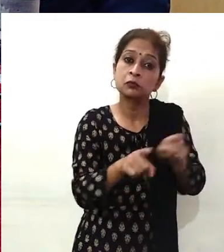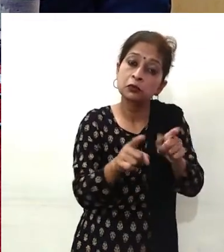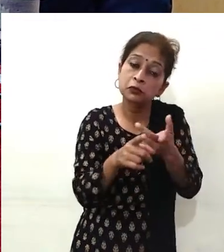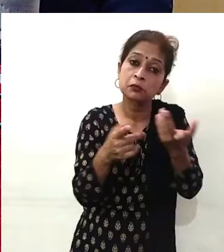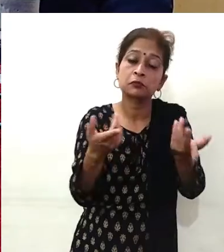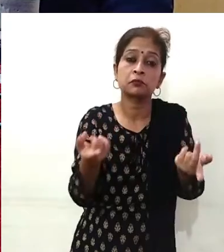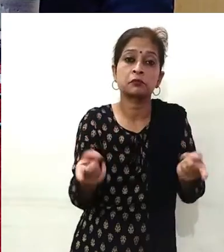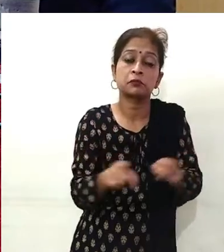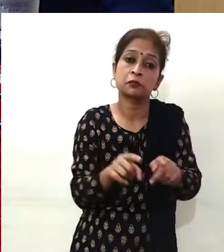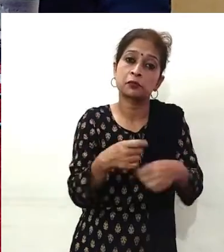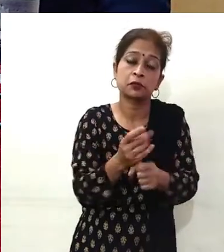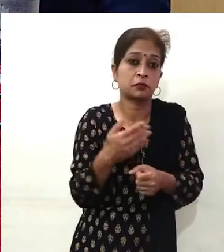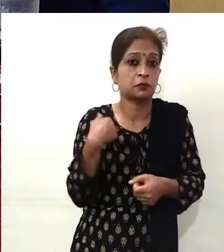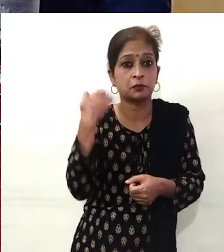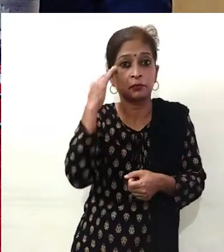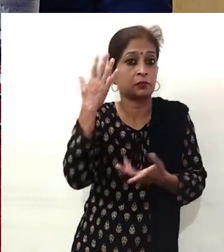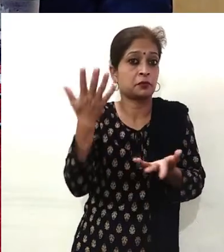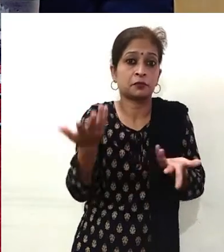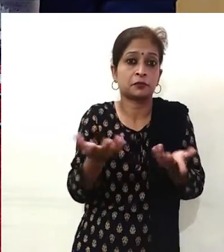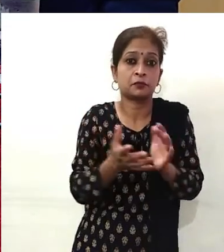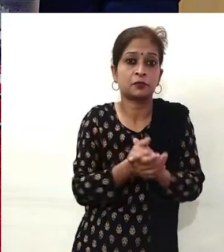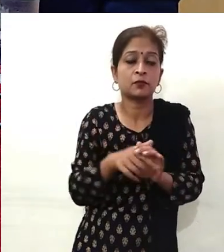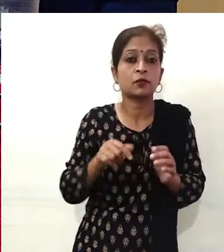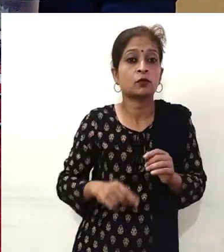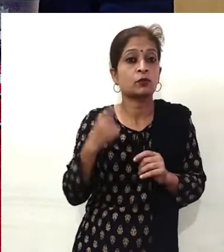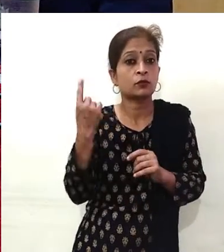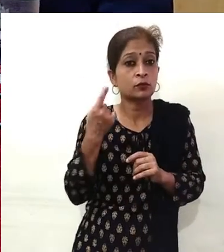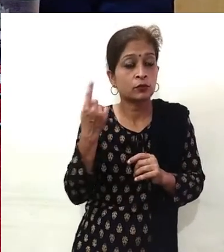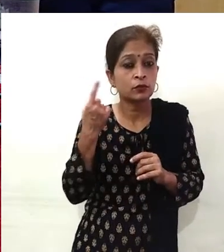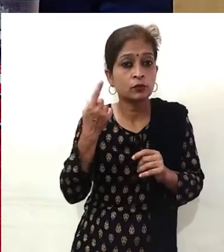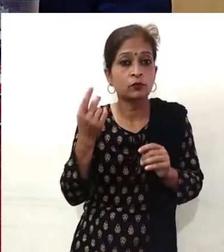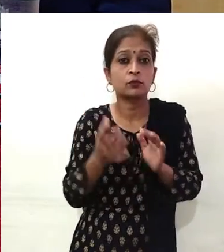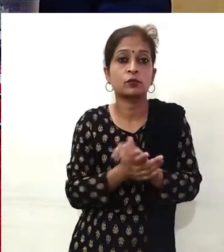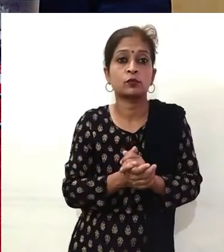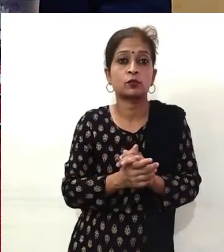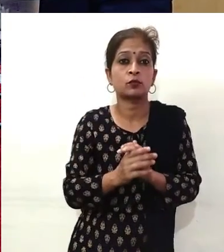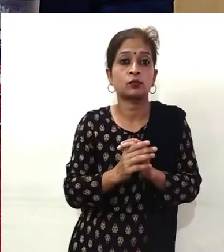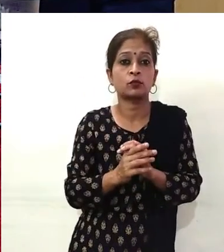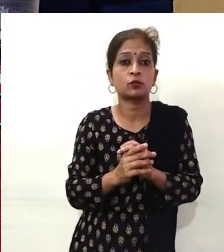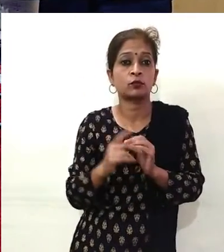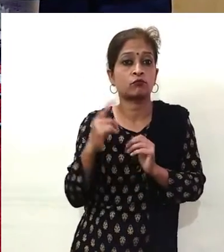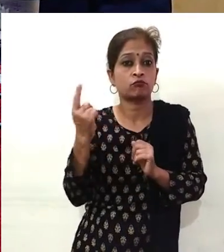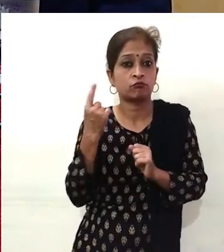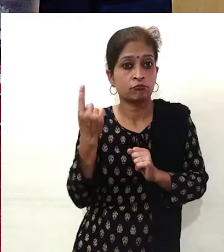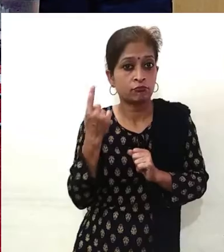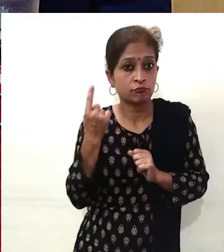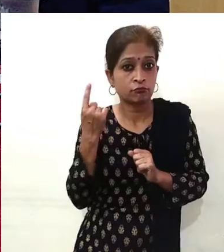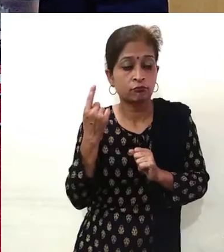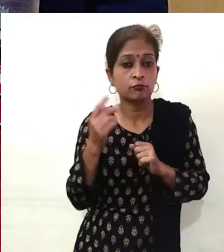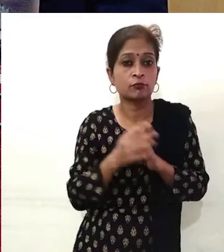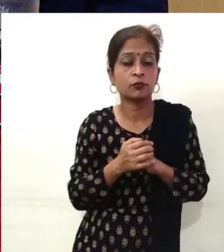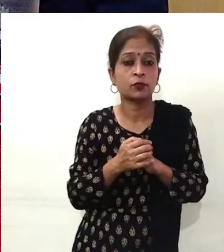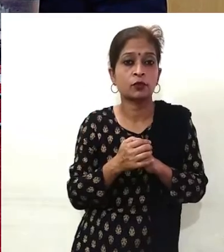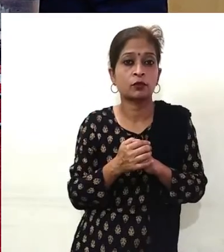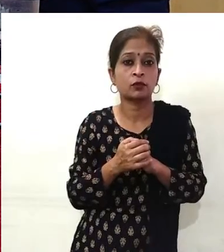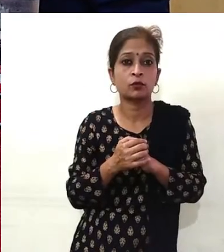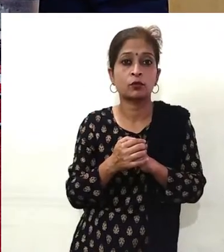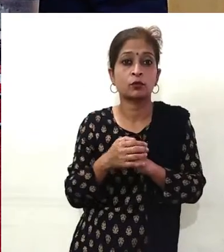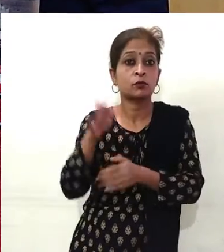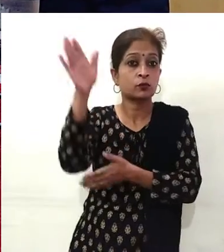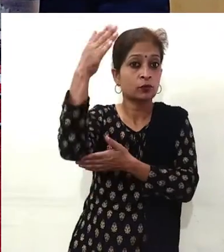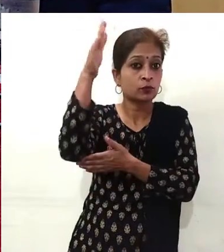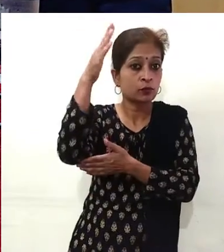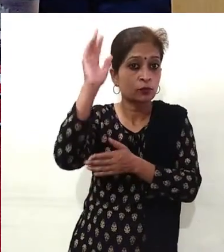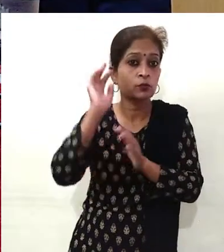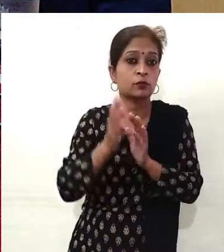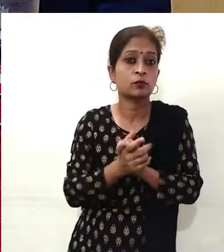भी उसी ढांचे में चलता है, पता नहीं कैसे। जो सुदर्शन चक्र होता है और उसके ऊपर जो आपका ध्वजा जो फहरती